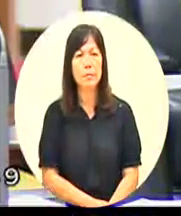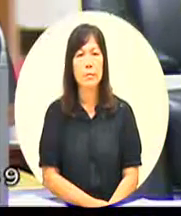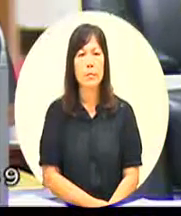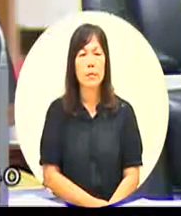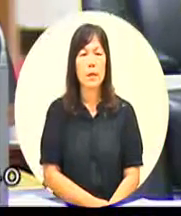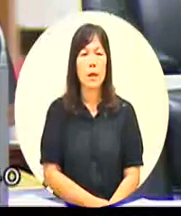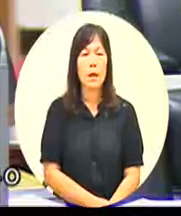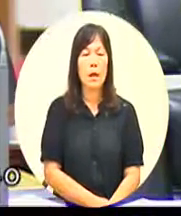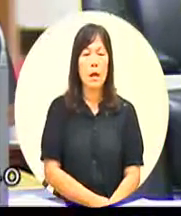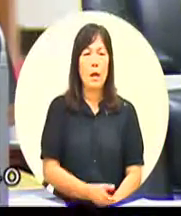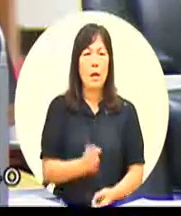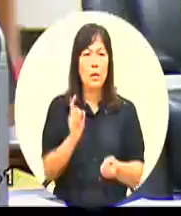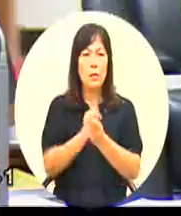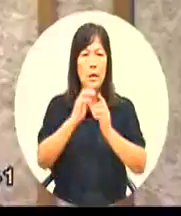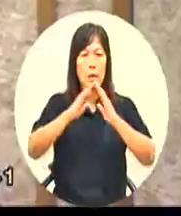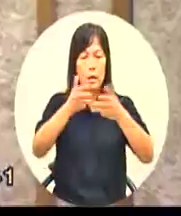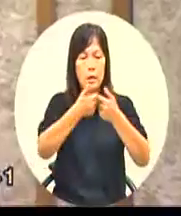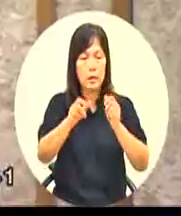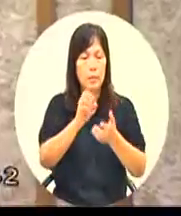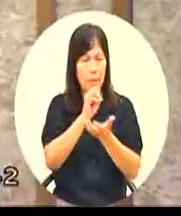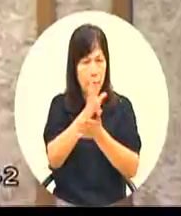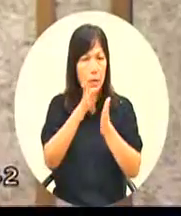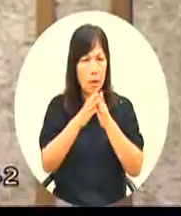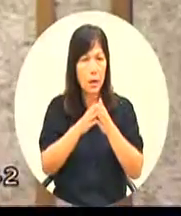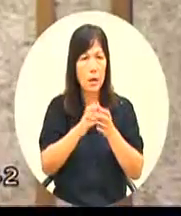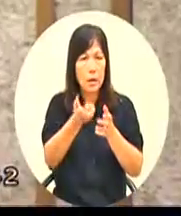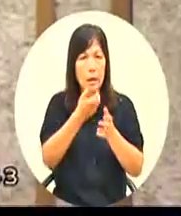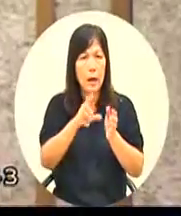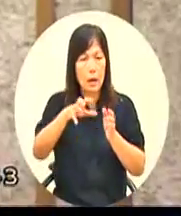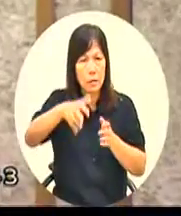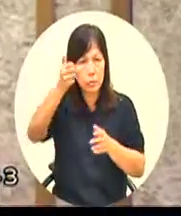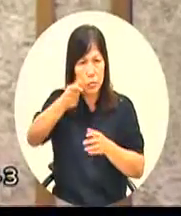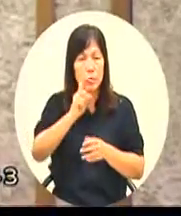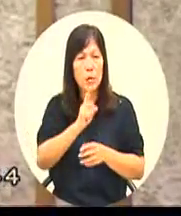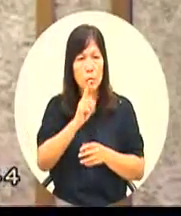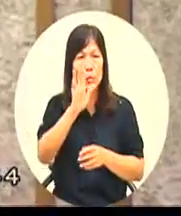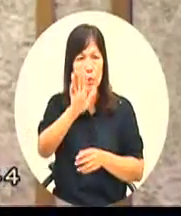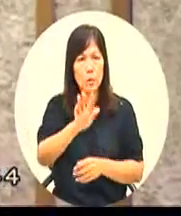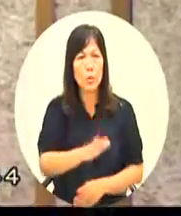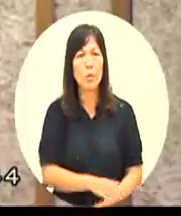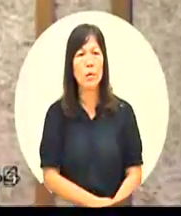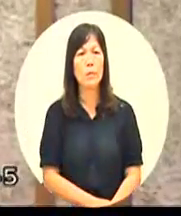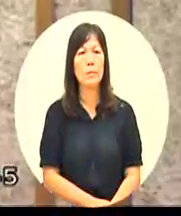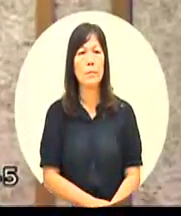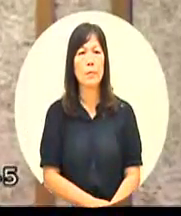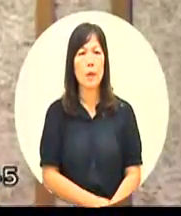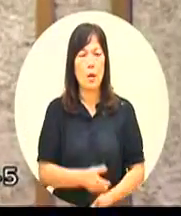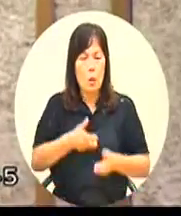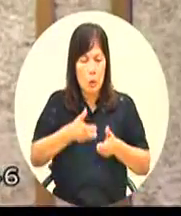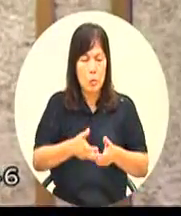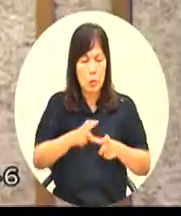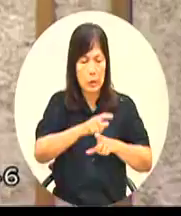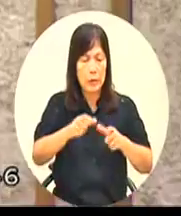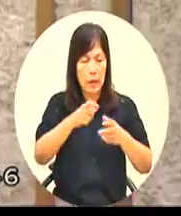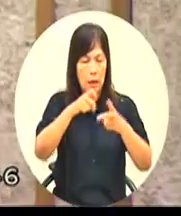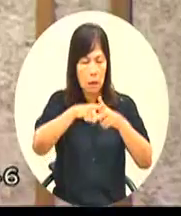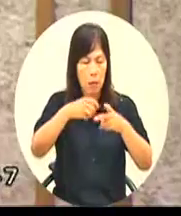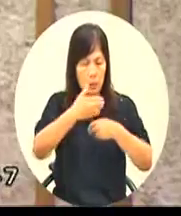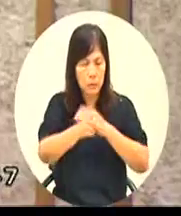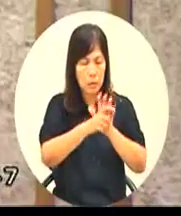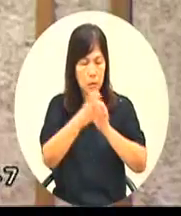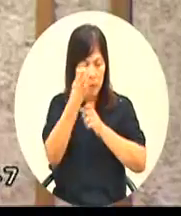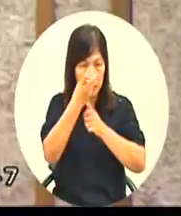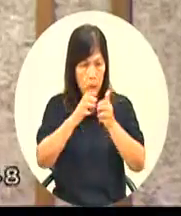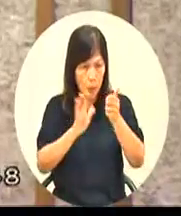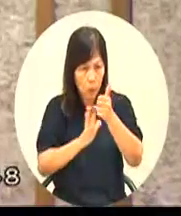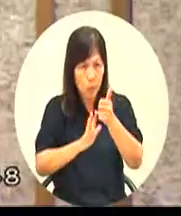跟那个议员报告哈，其实我们刚才局长有讲，我们有一个那个重大工程的审议委员会。